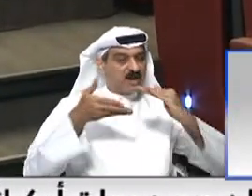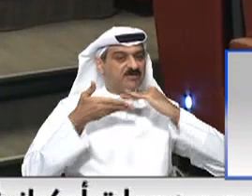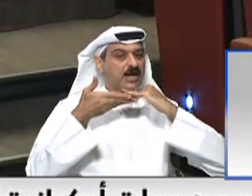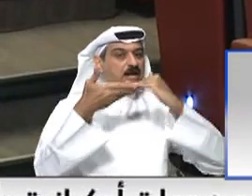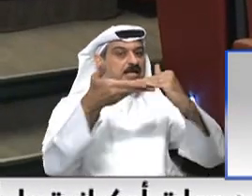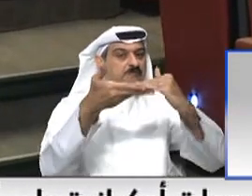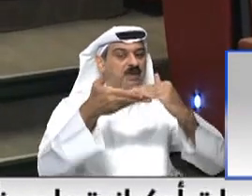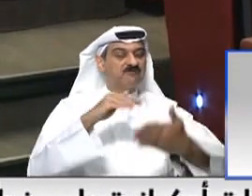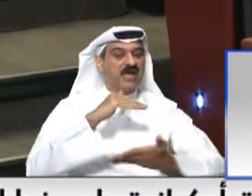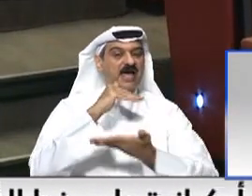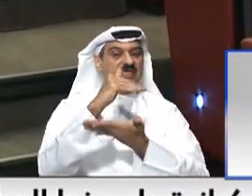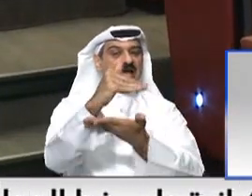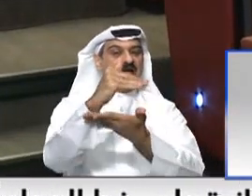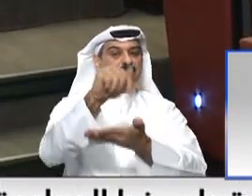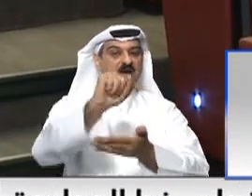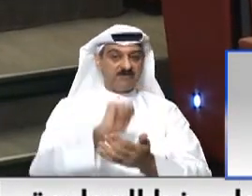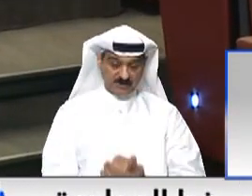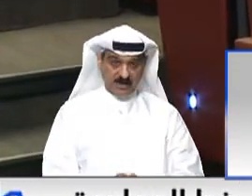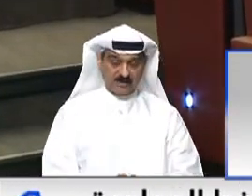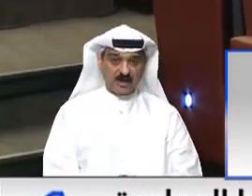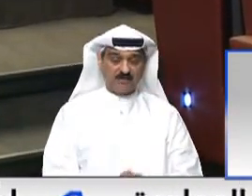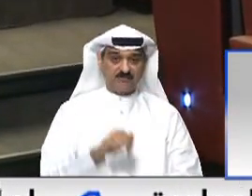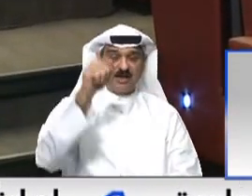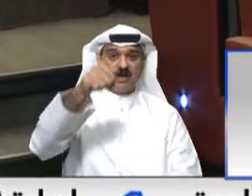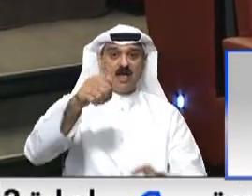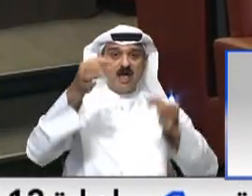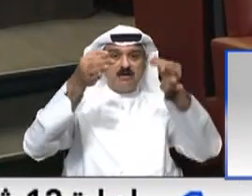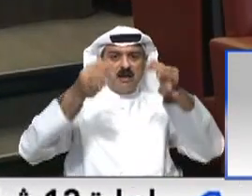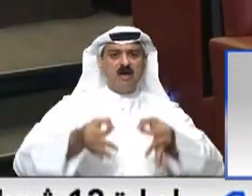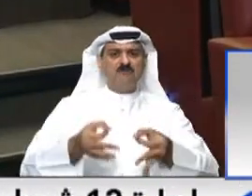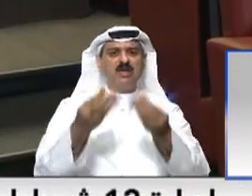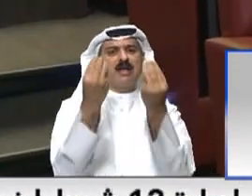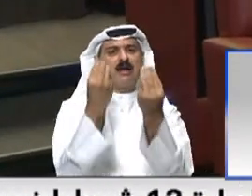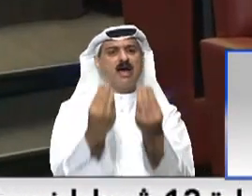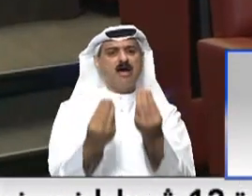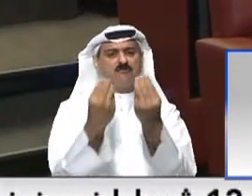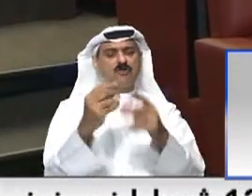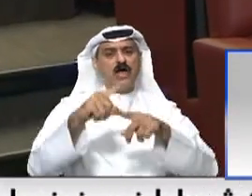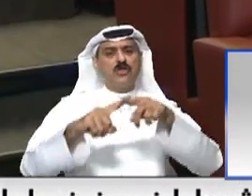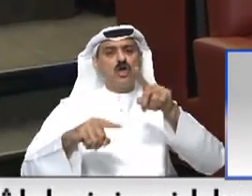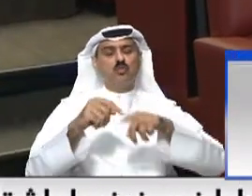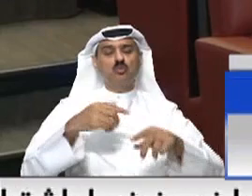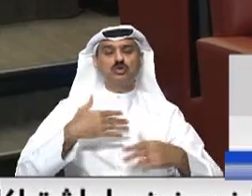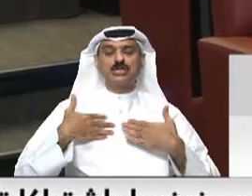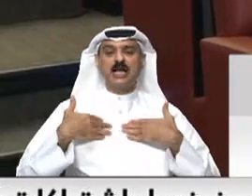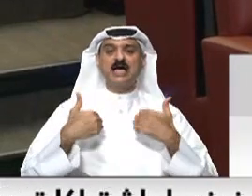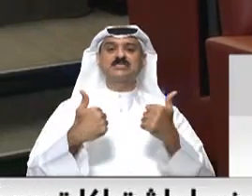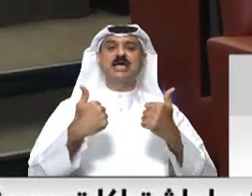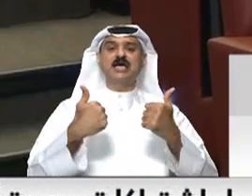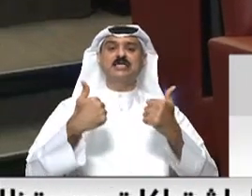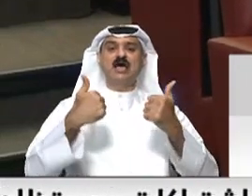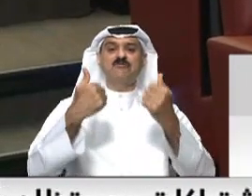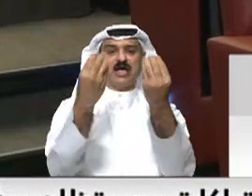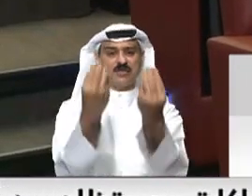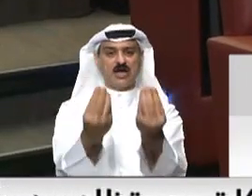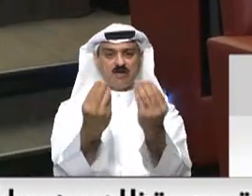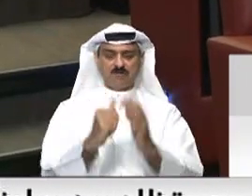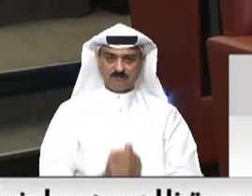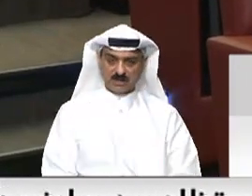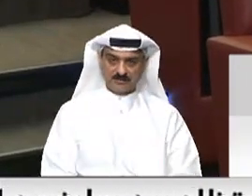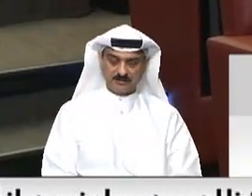خلينا نقول تقليل التأثير لمثل هذه المشكلة الصحية بالأساس، وأيضا المجتمعية.